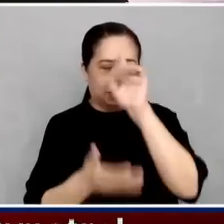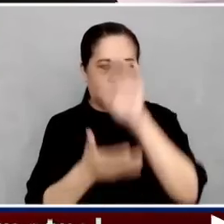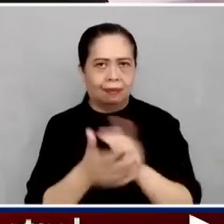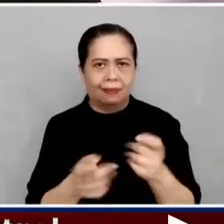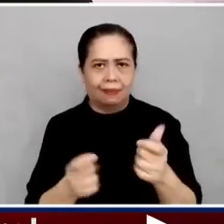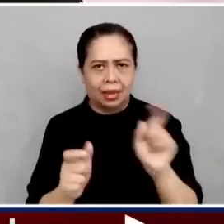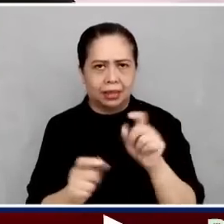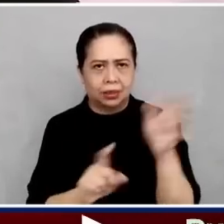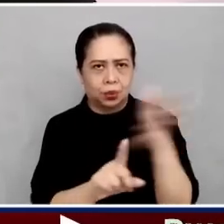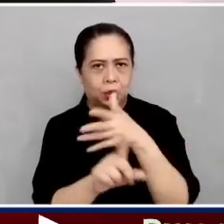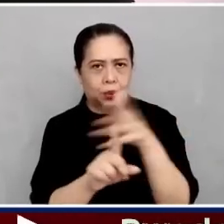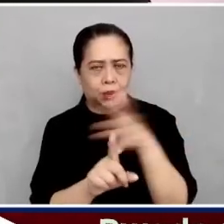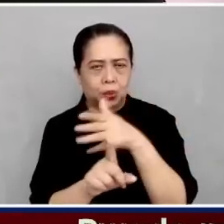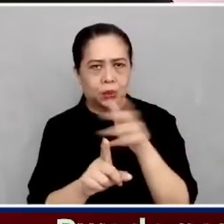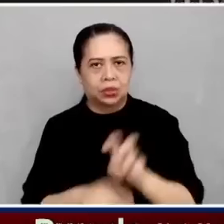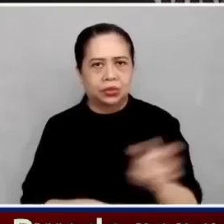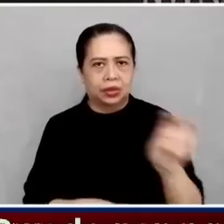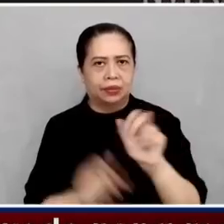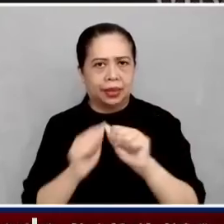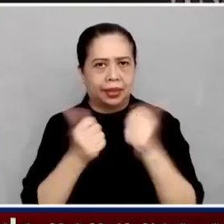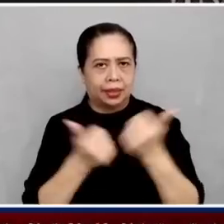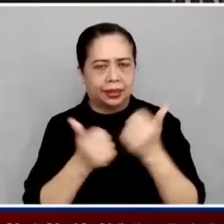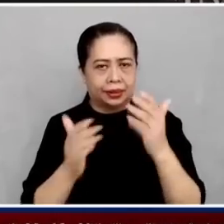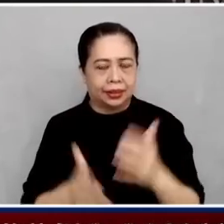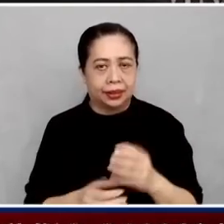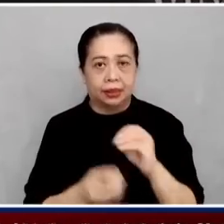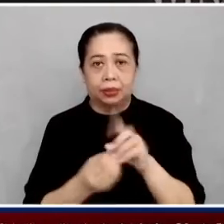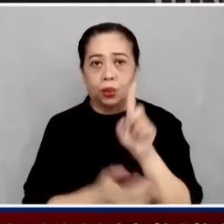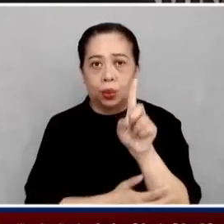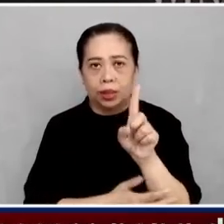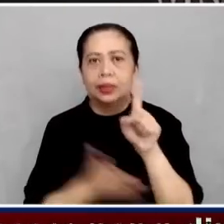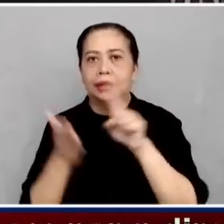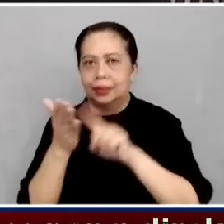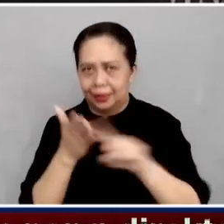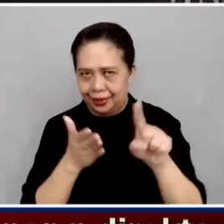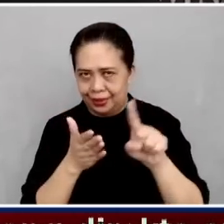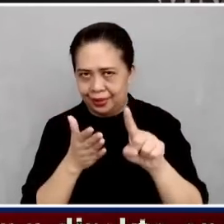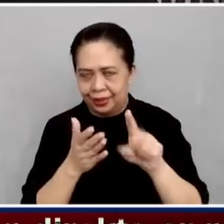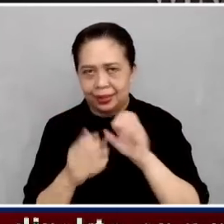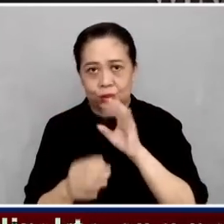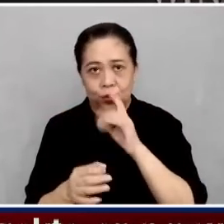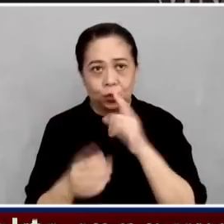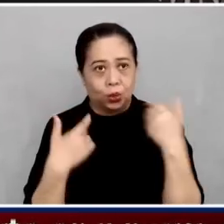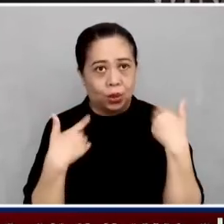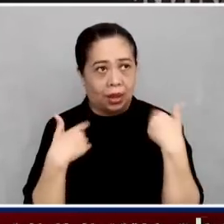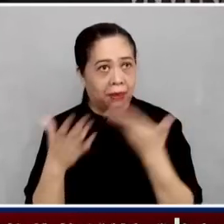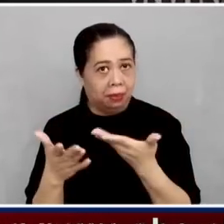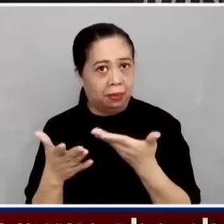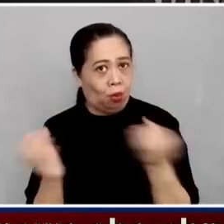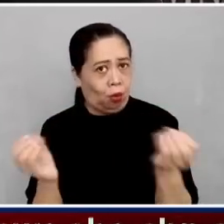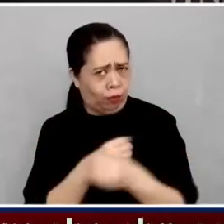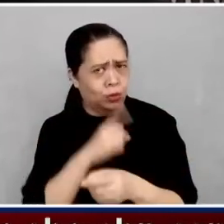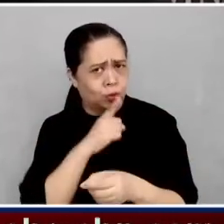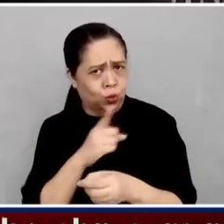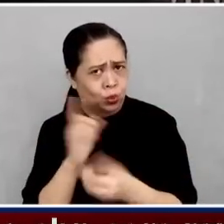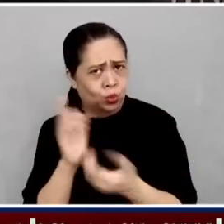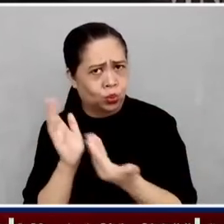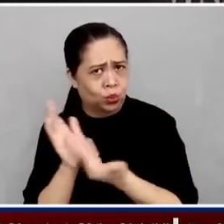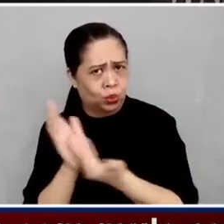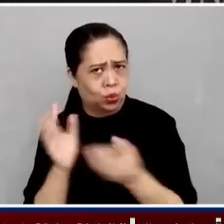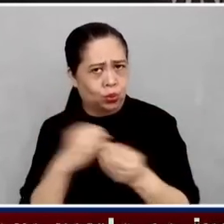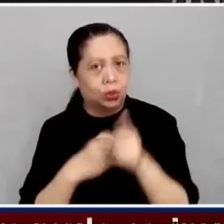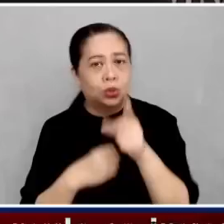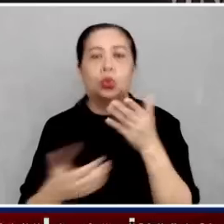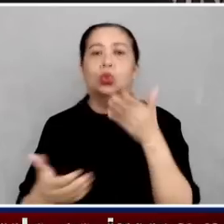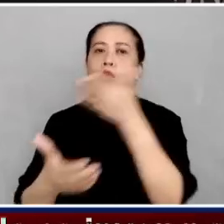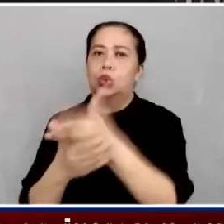mga nagpapakilalang travel agent. Number one, i-check talaga natin kung may existing ba to na opisina. Puntahan yung